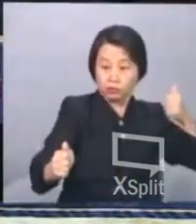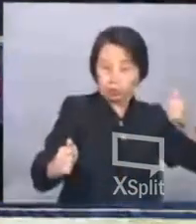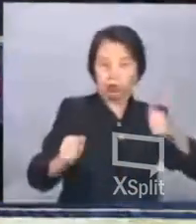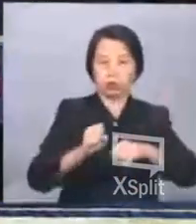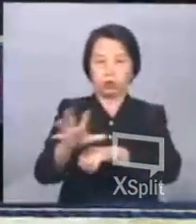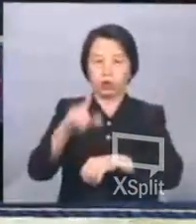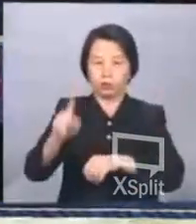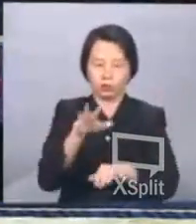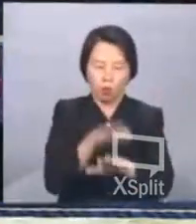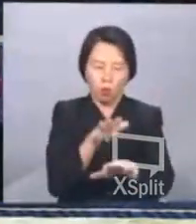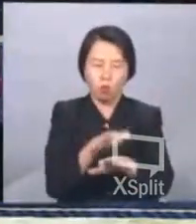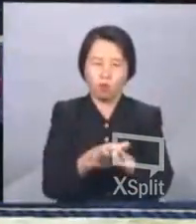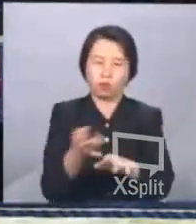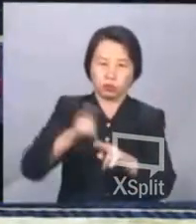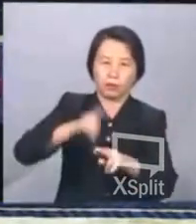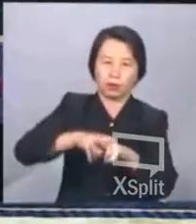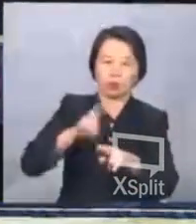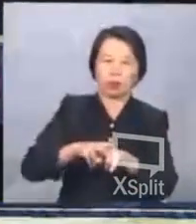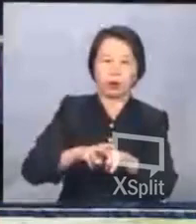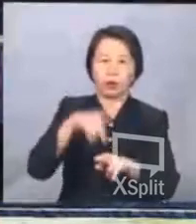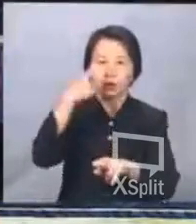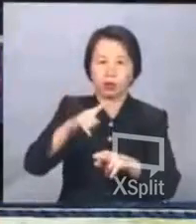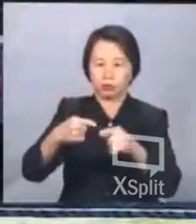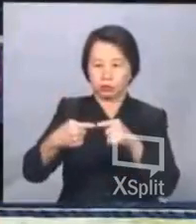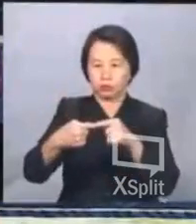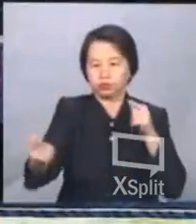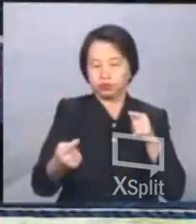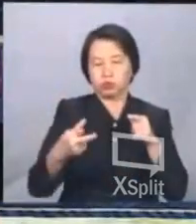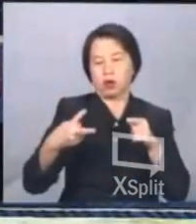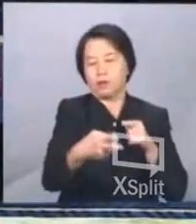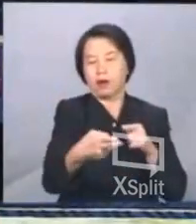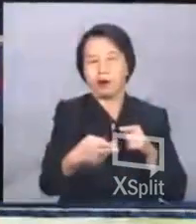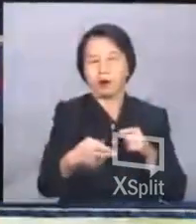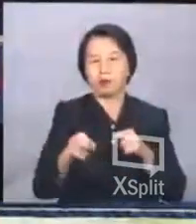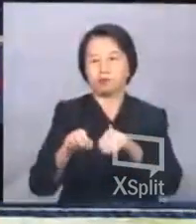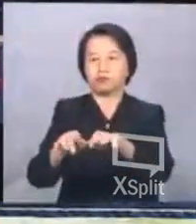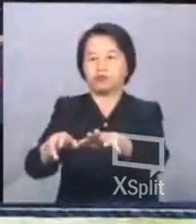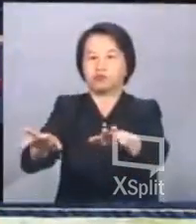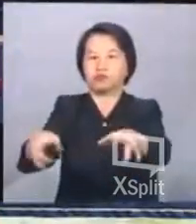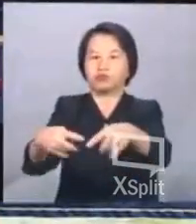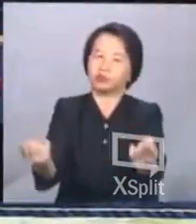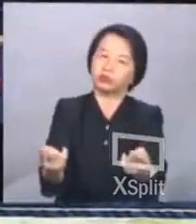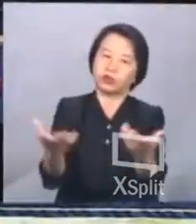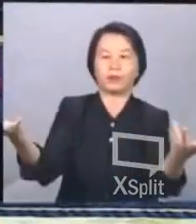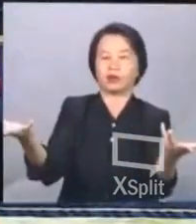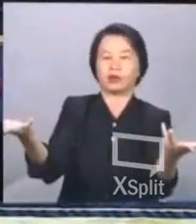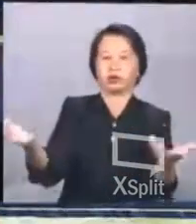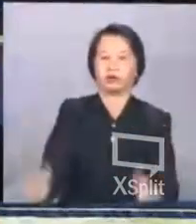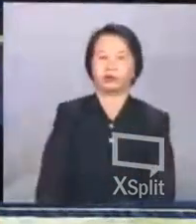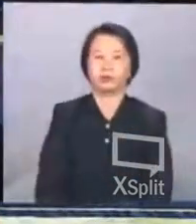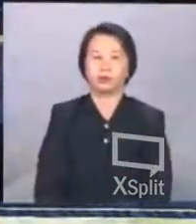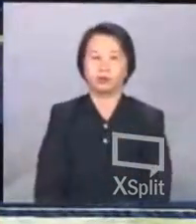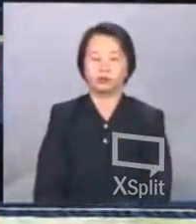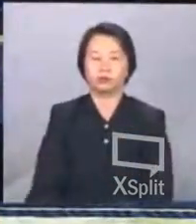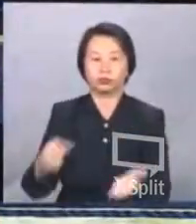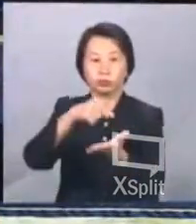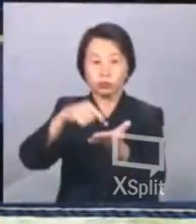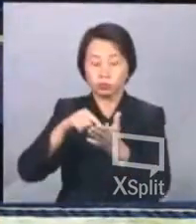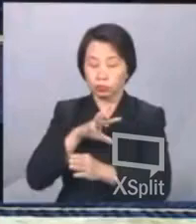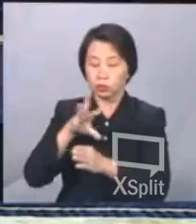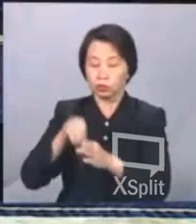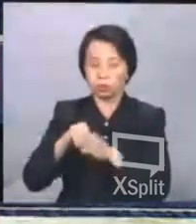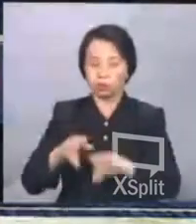ini misi depan Hebat kan lagi bagi memutuskan rantaian peluru jangkitan Hai ini